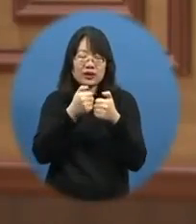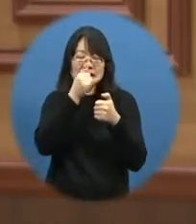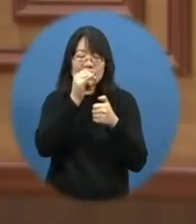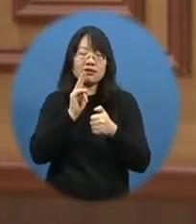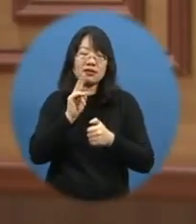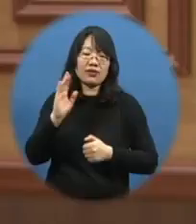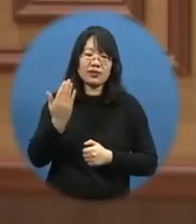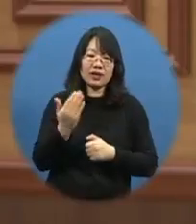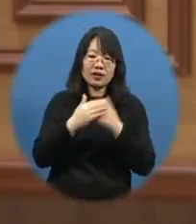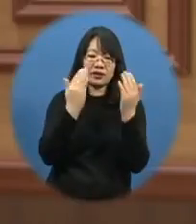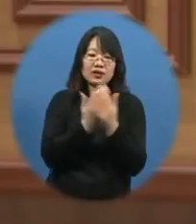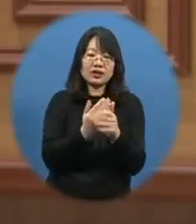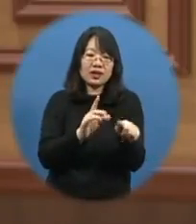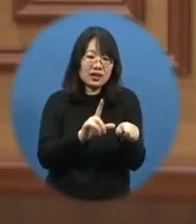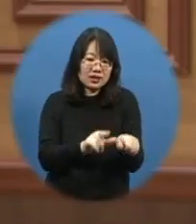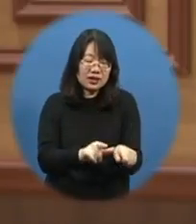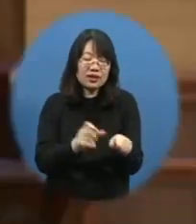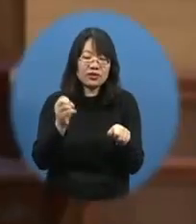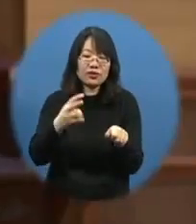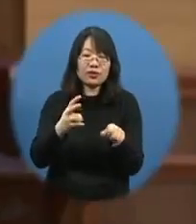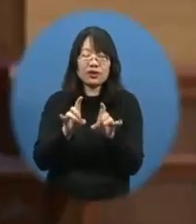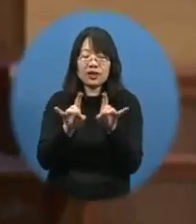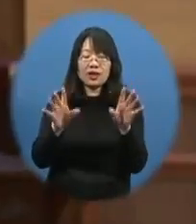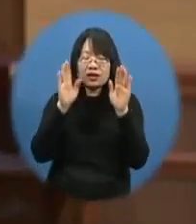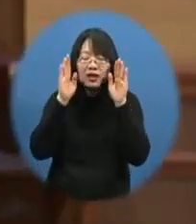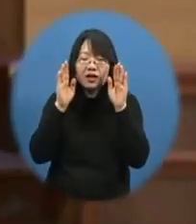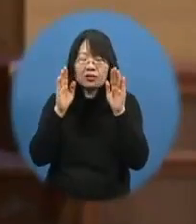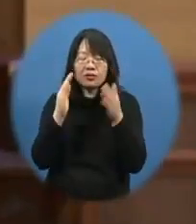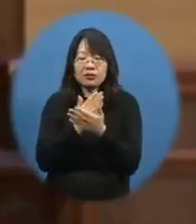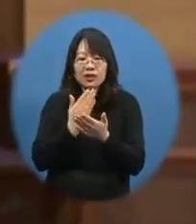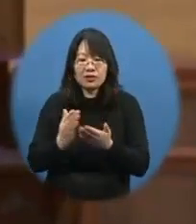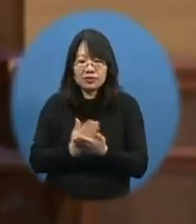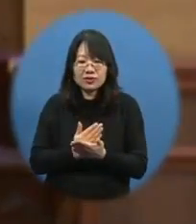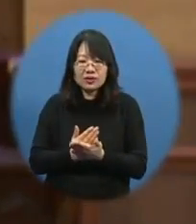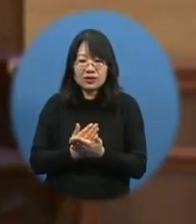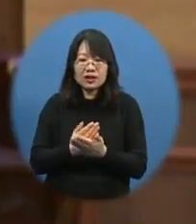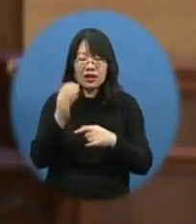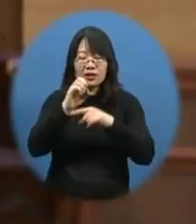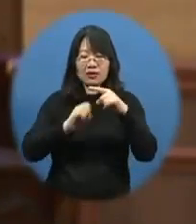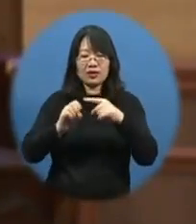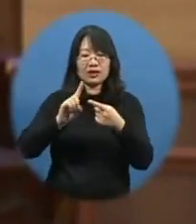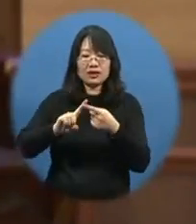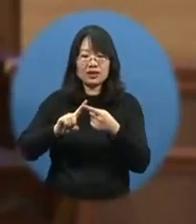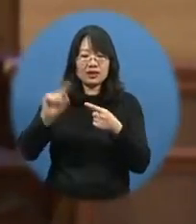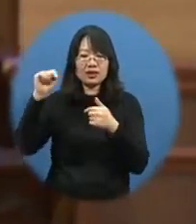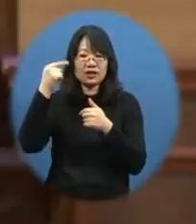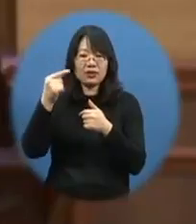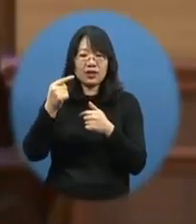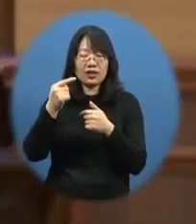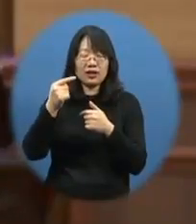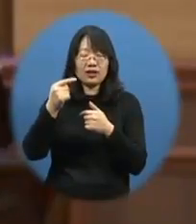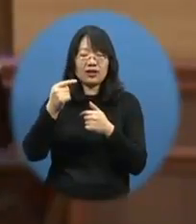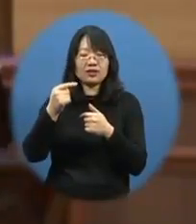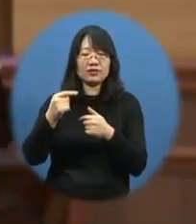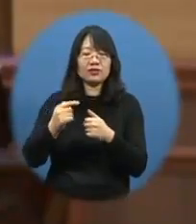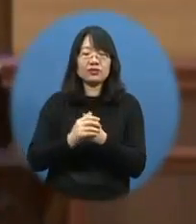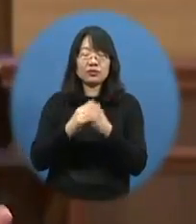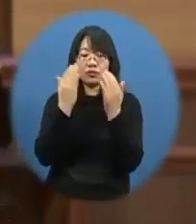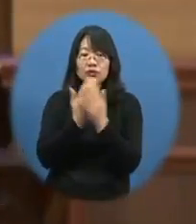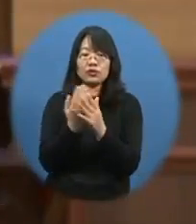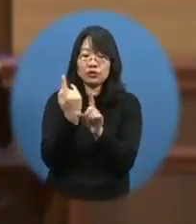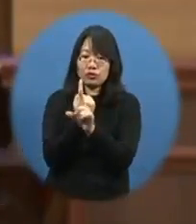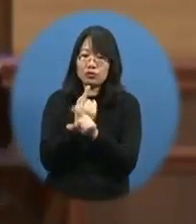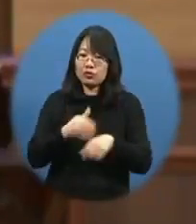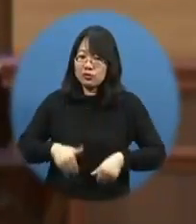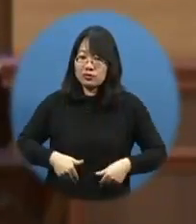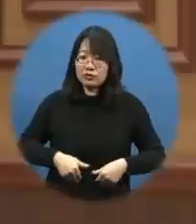있어줘야 됩니다. 전체 시간, 예. 그리고 각 과목별 배분된 퍼센테이지, 예. 그다음에 그 난이도, 전면 예. 재조정이